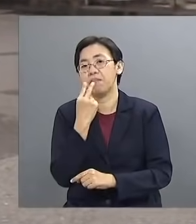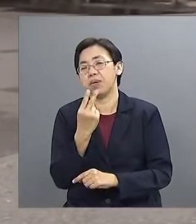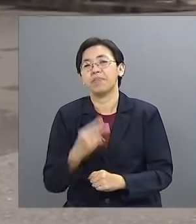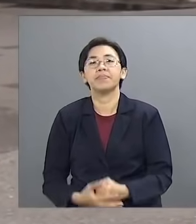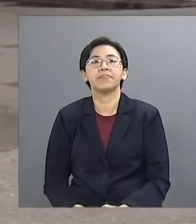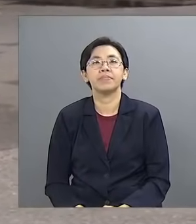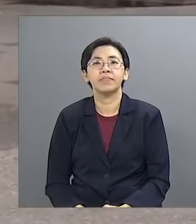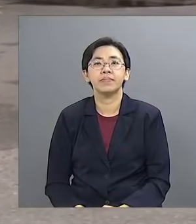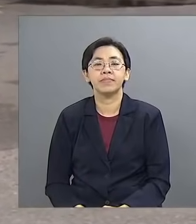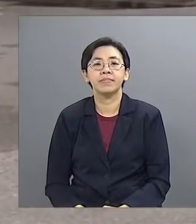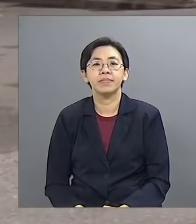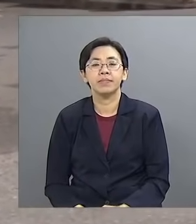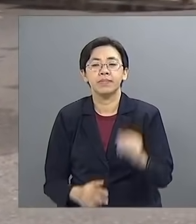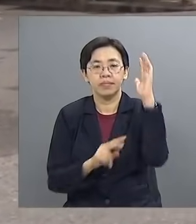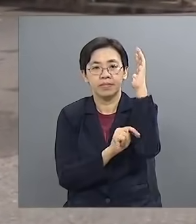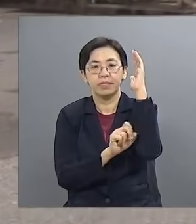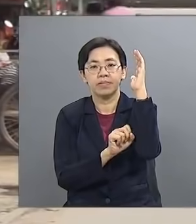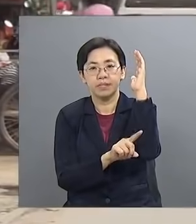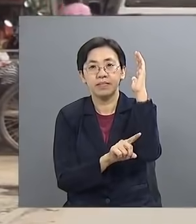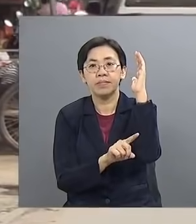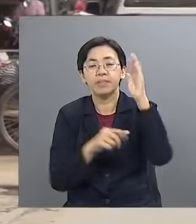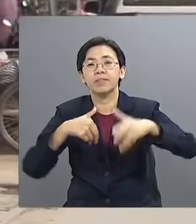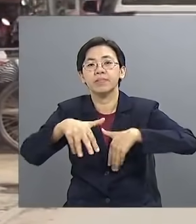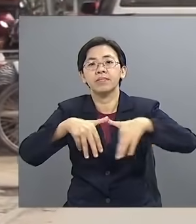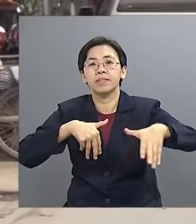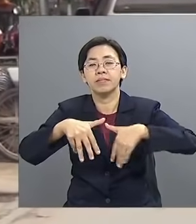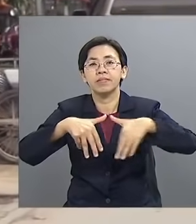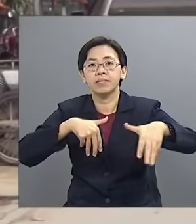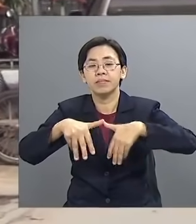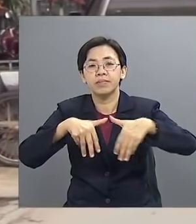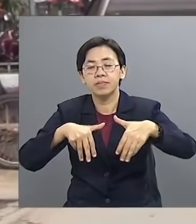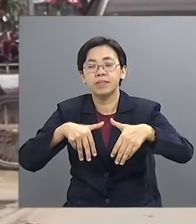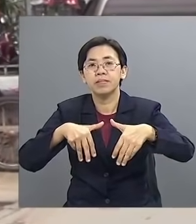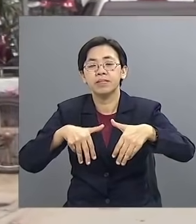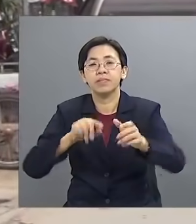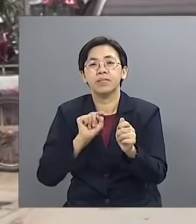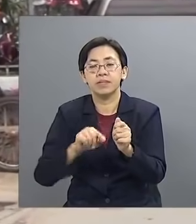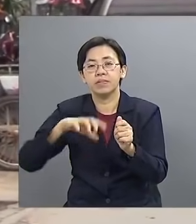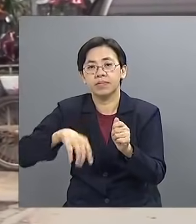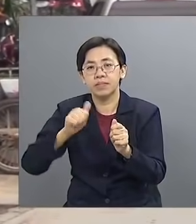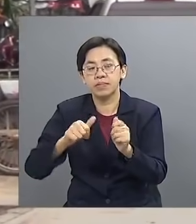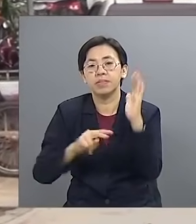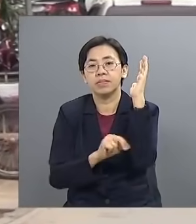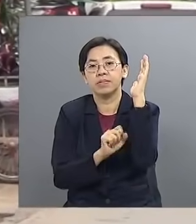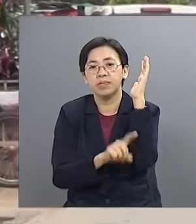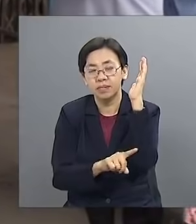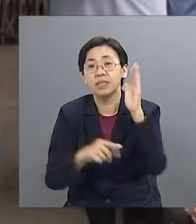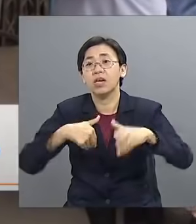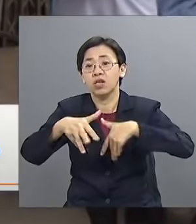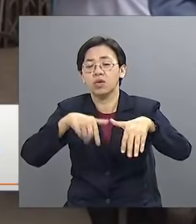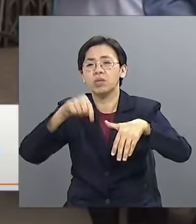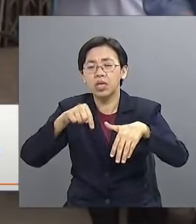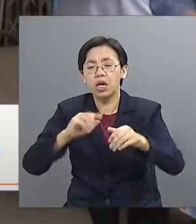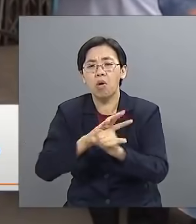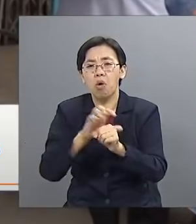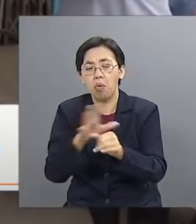ที่จังหวัดนครศรีธรรมราชค่ะบริเวณชุมชนวัดท่าโพตำบลท่าวังอำเภอเมืองนครศรีธรรมราชเป็นชุมชนที่พบผู้ป่วยติดโควิด